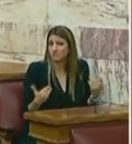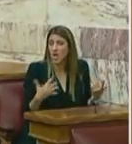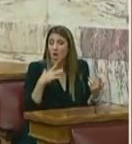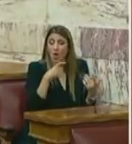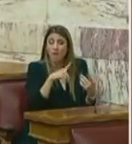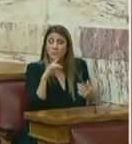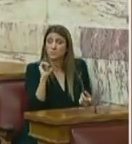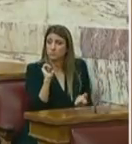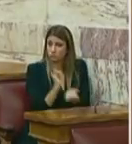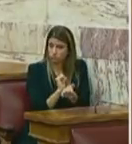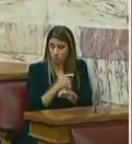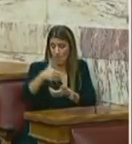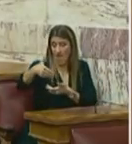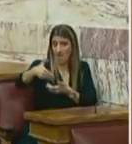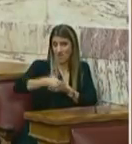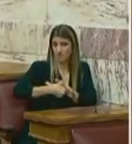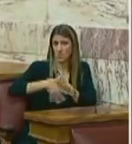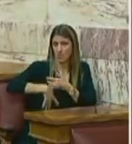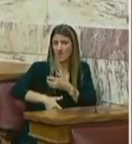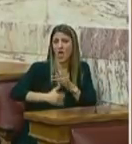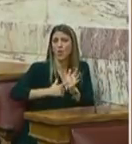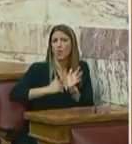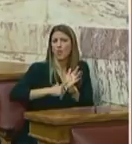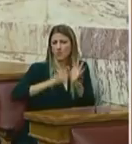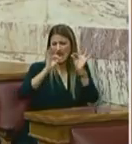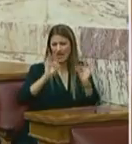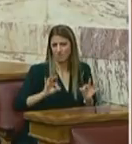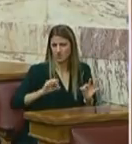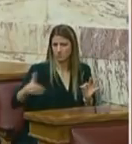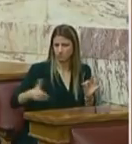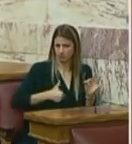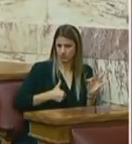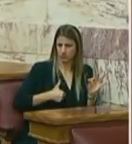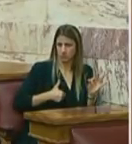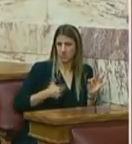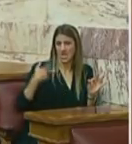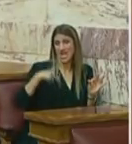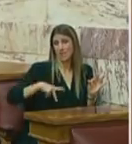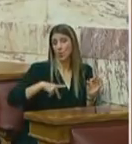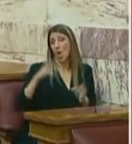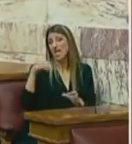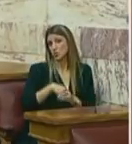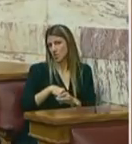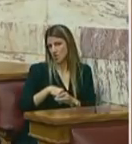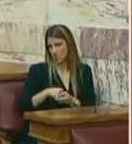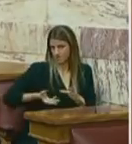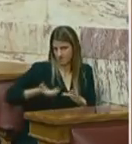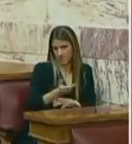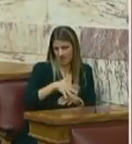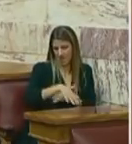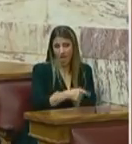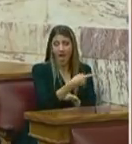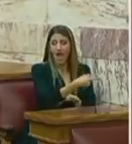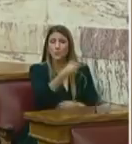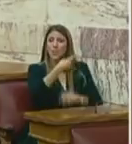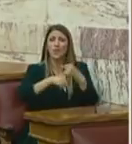κατατεθεί αυτή η νομοθετική πρωτοβουλία από την πλευρά του Υπουργείου Εσωτερικών. Ποιο θα είναι το